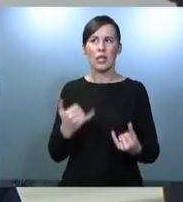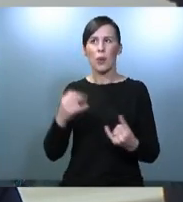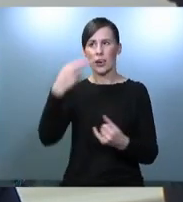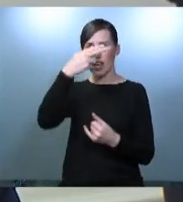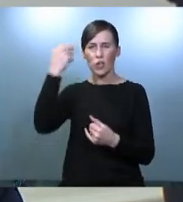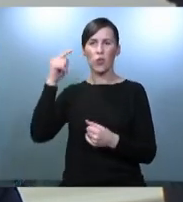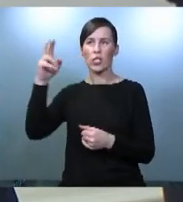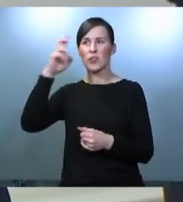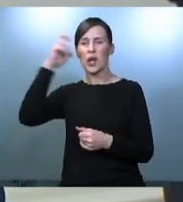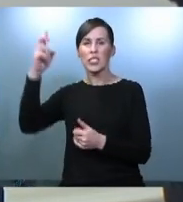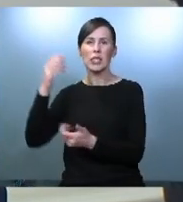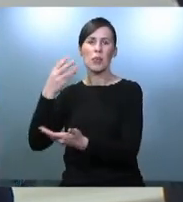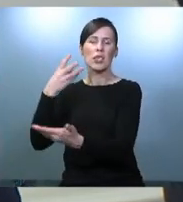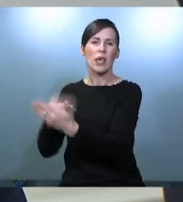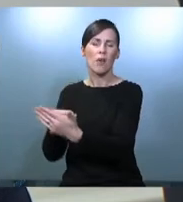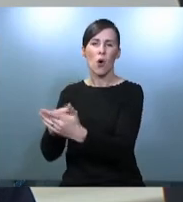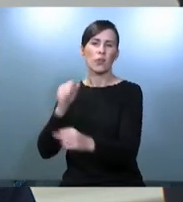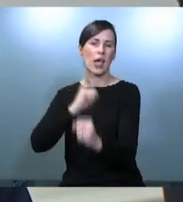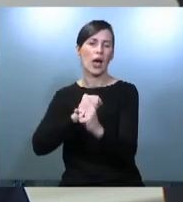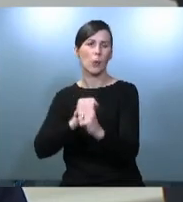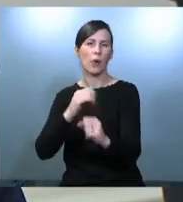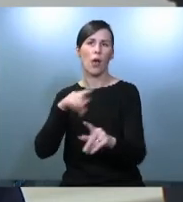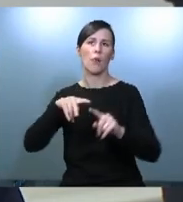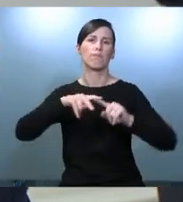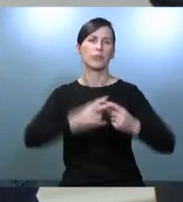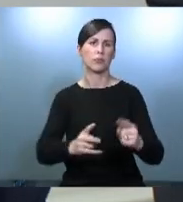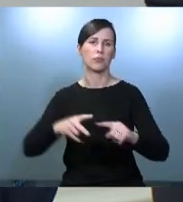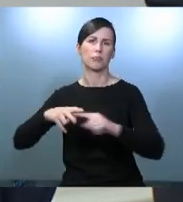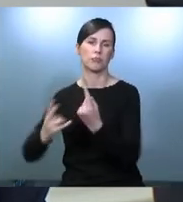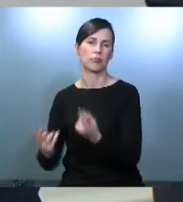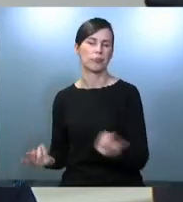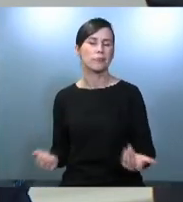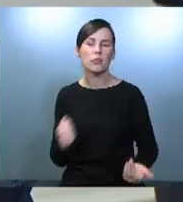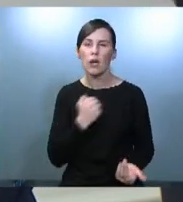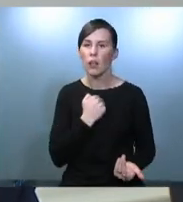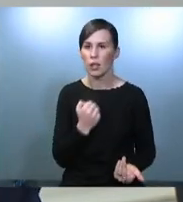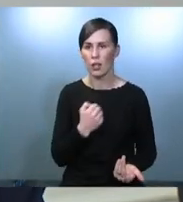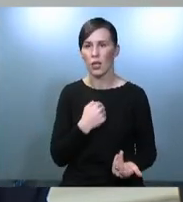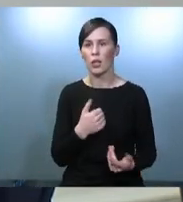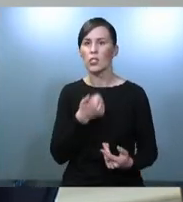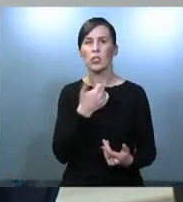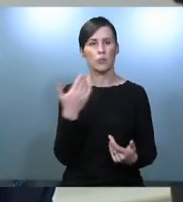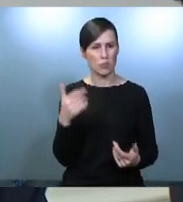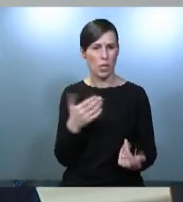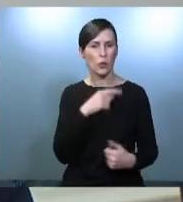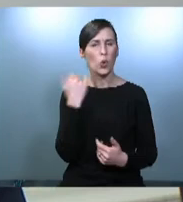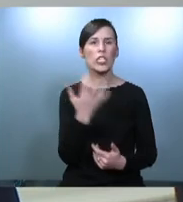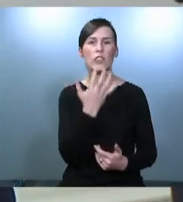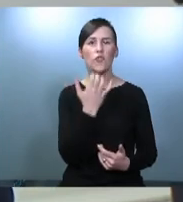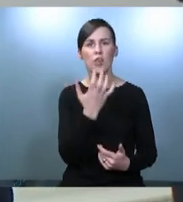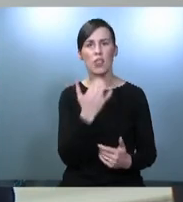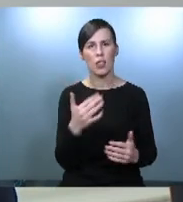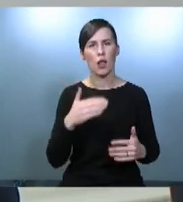smarkiai pristabdžiusi ir turbūt 17-18 metai labai mažai buvo žvirkelių išasfaltuota, jeigu kalbant ir